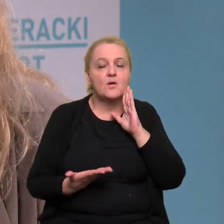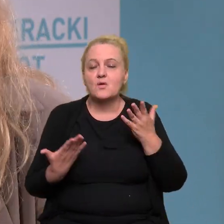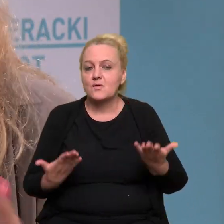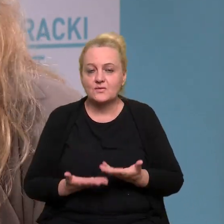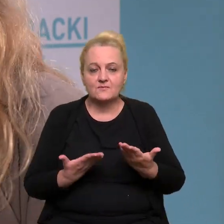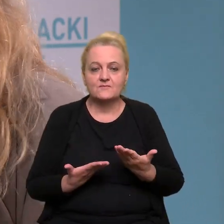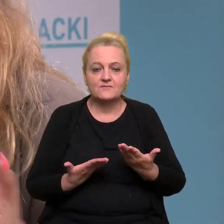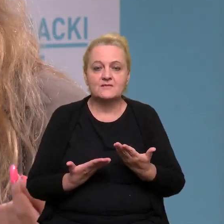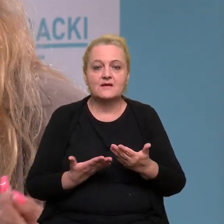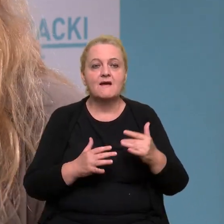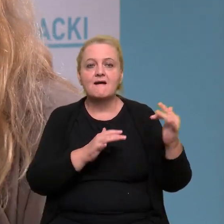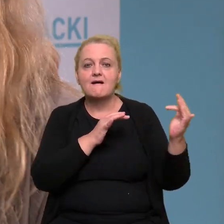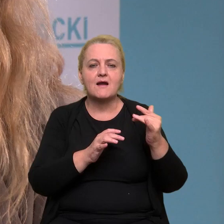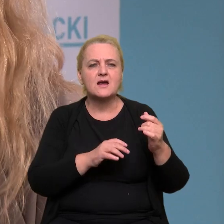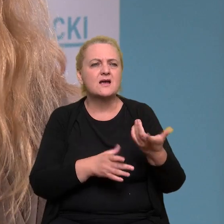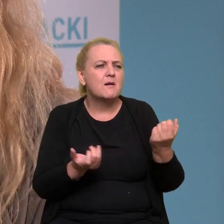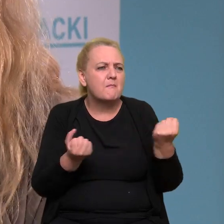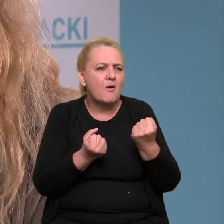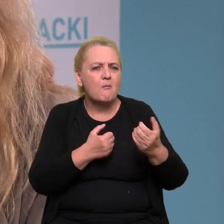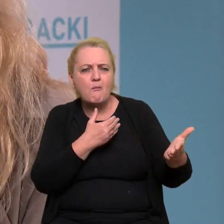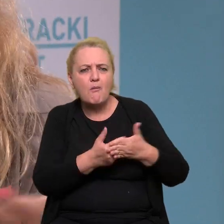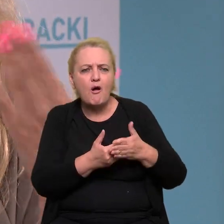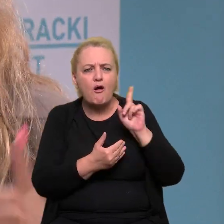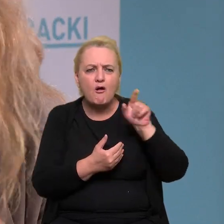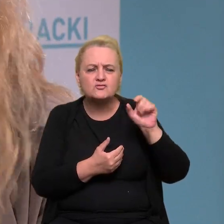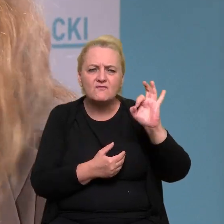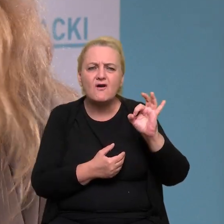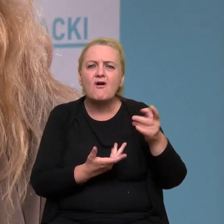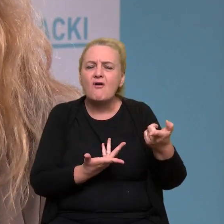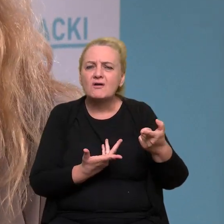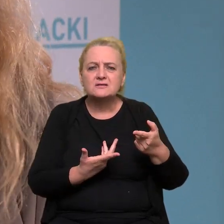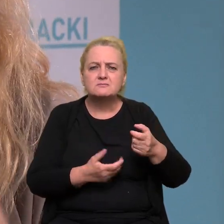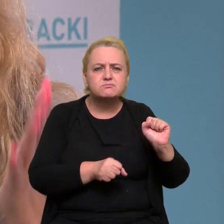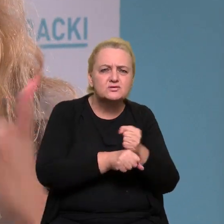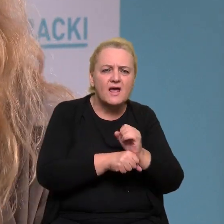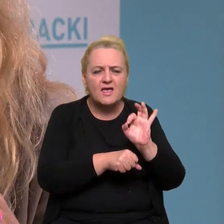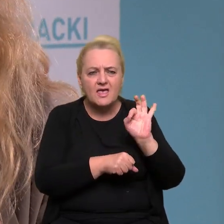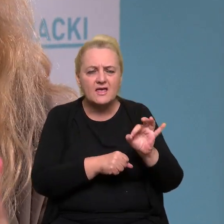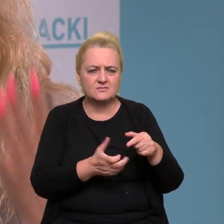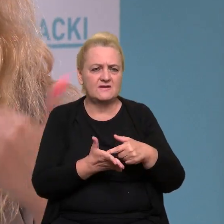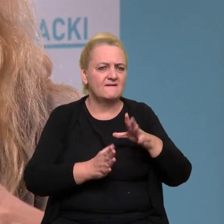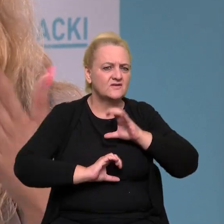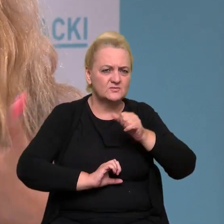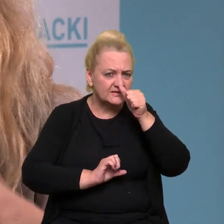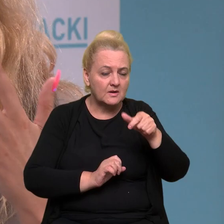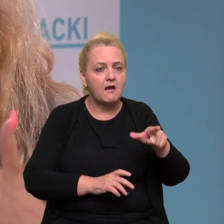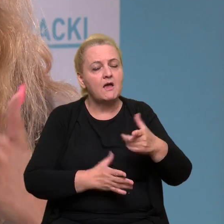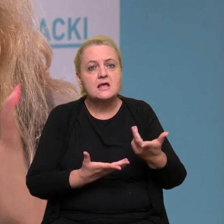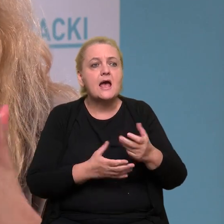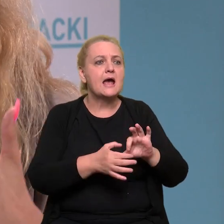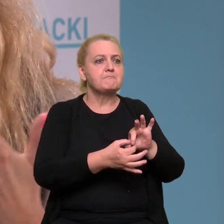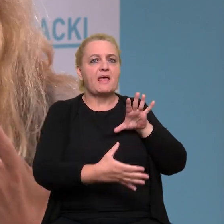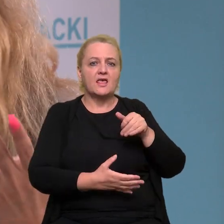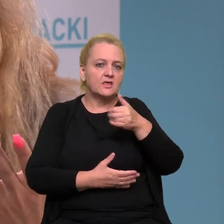z relacji z przemocowym mężem. I pisząc, to też była